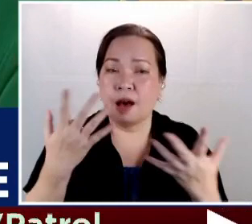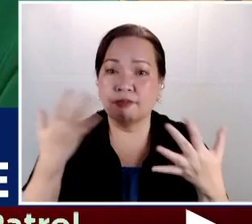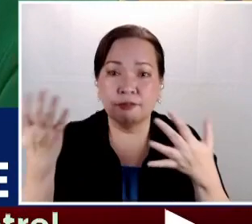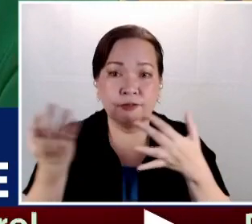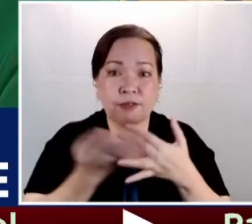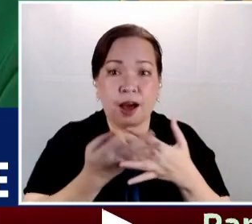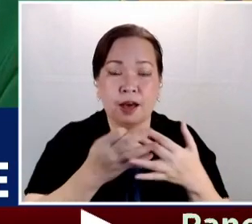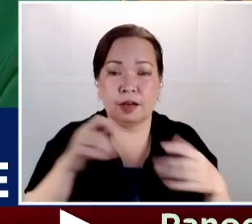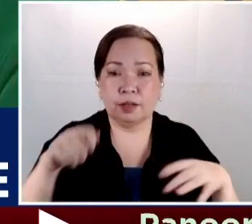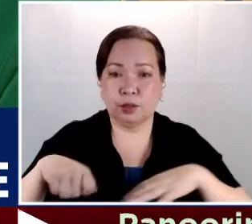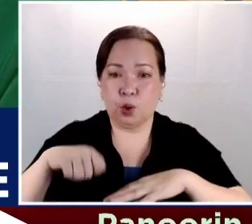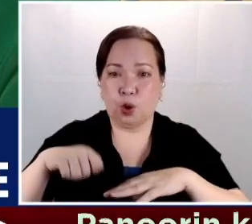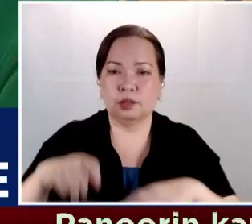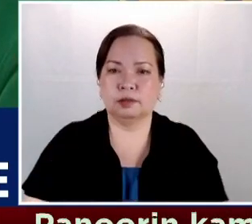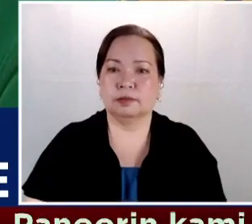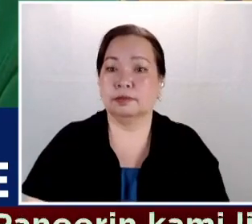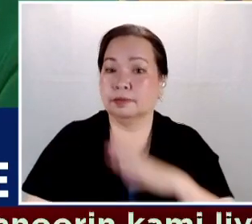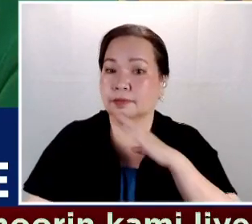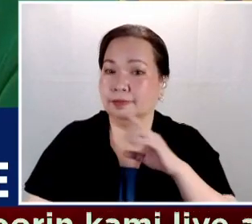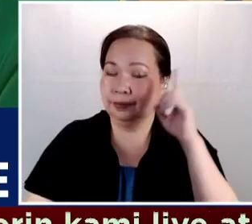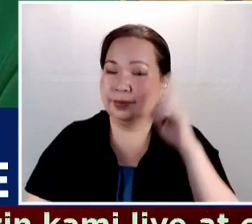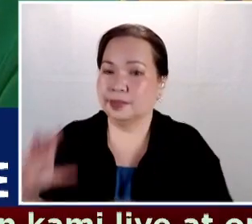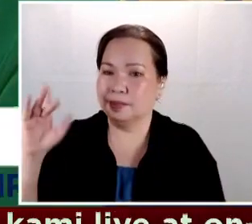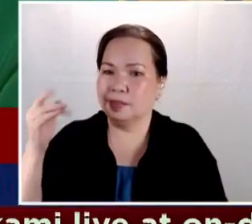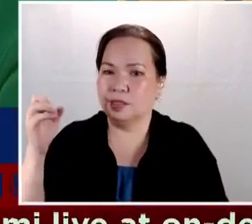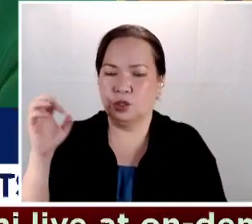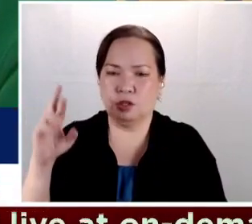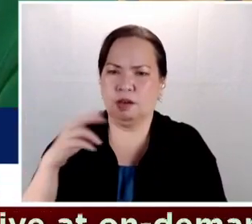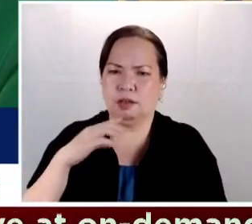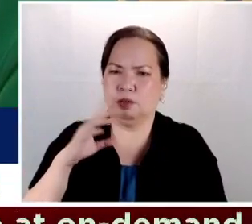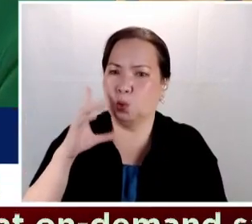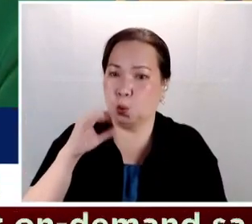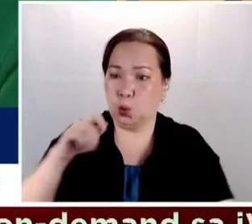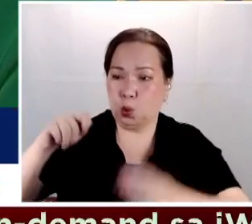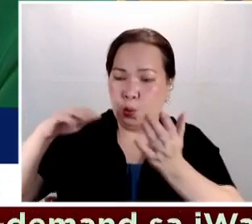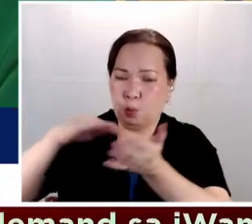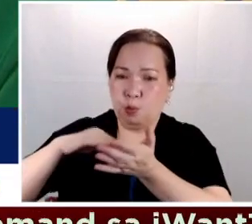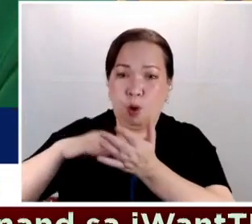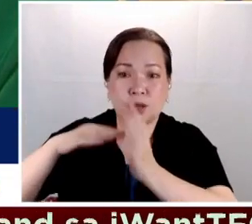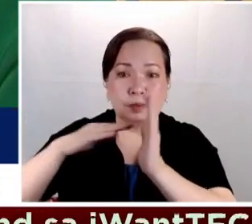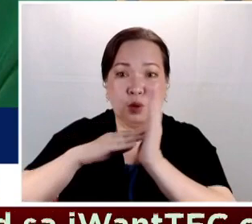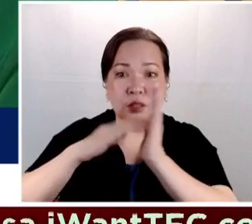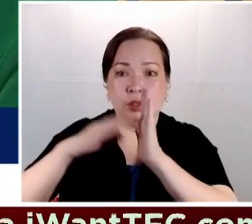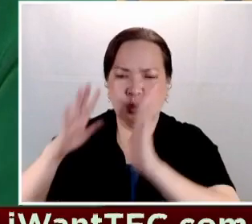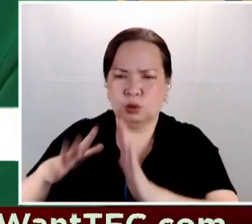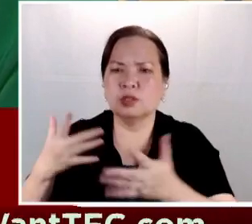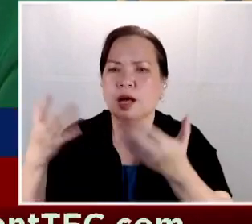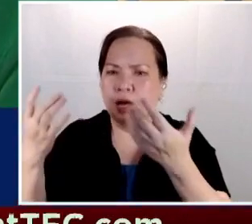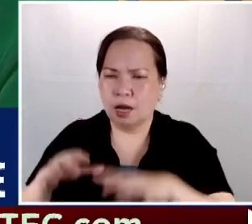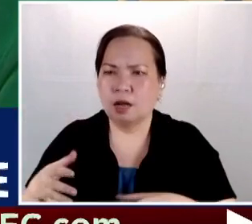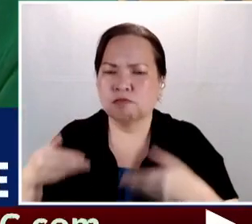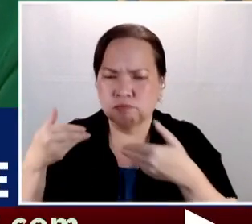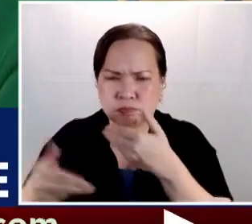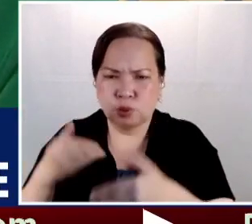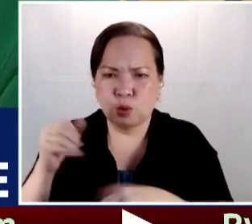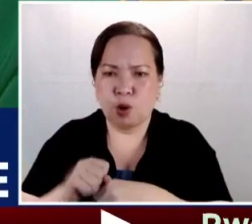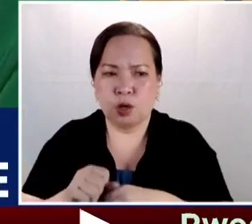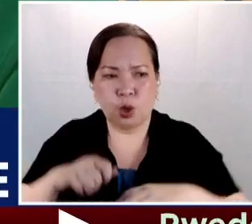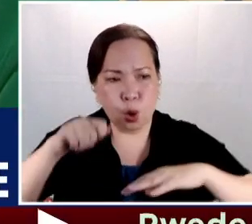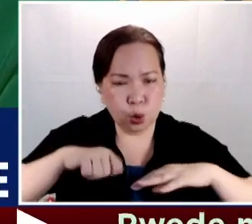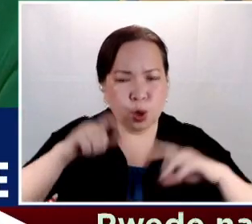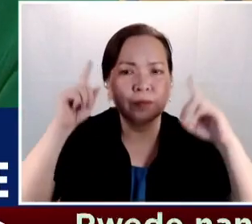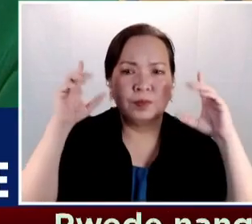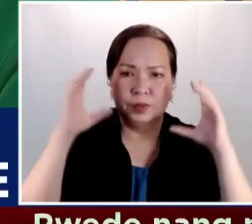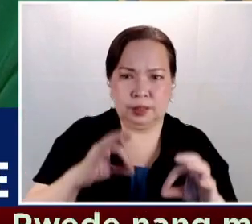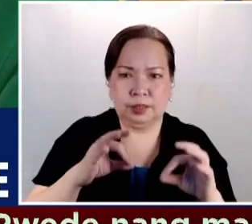The prosecutors will have to be allowed to do their job. The courts will have to be allowed to weigh the evidence at dapat